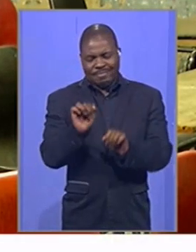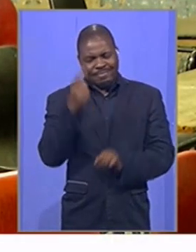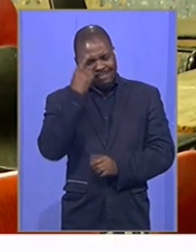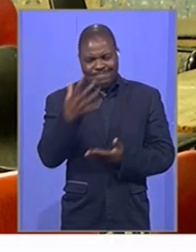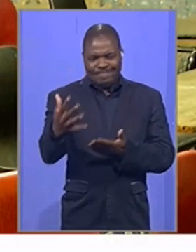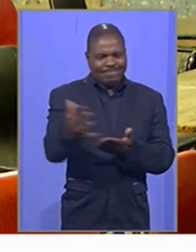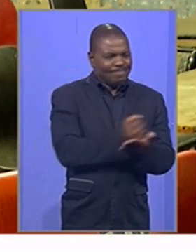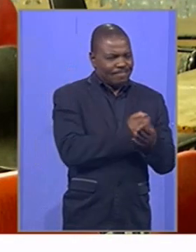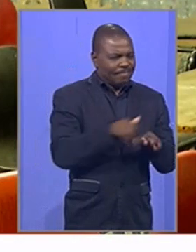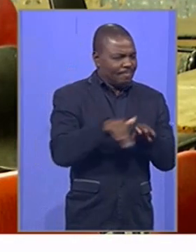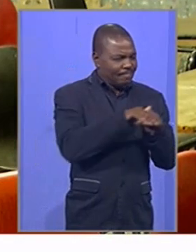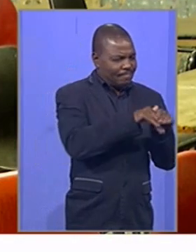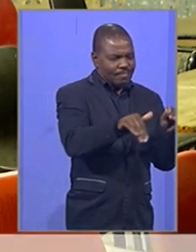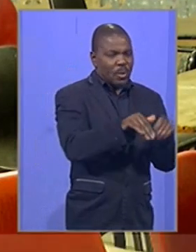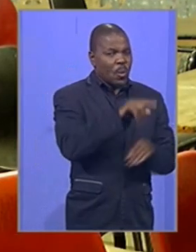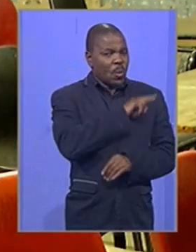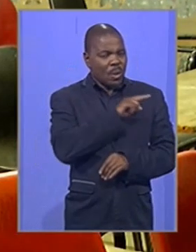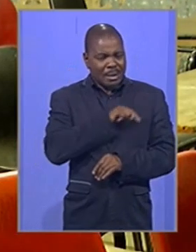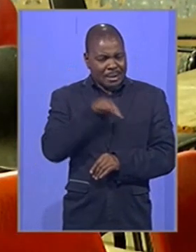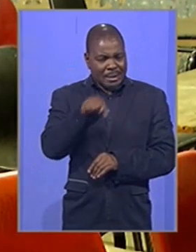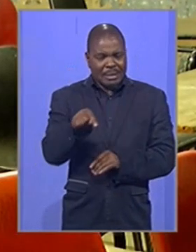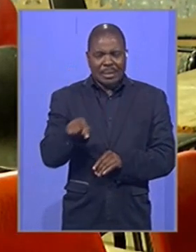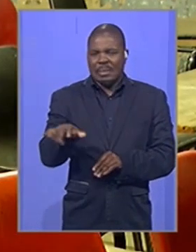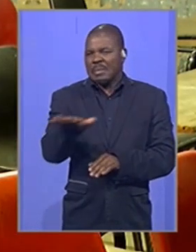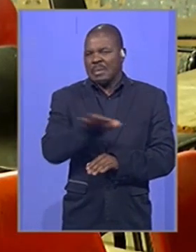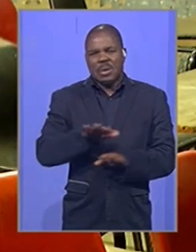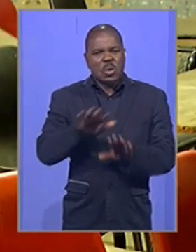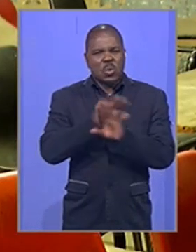sekolong ka ntlha ya maemo ao a sa siamang.